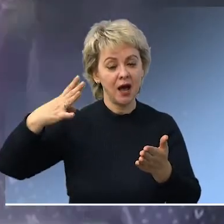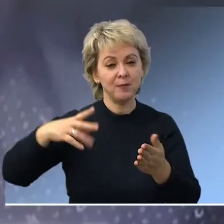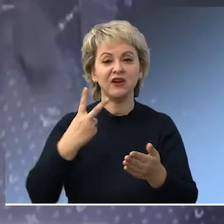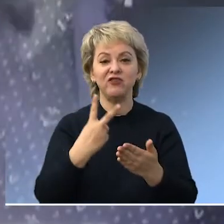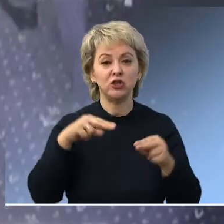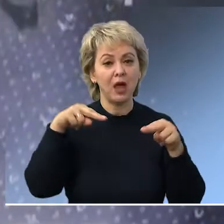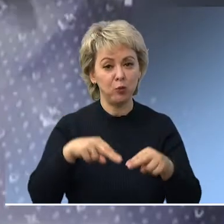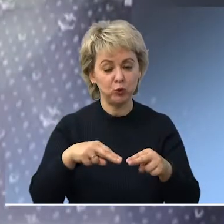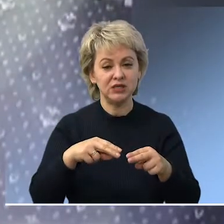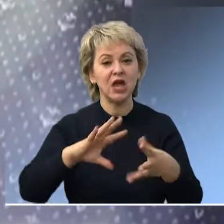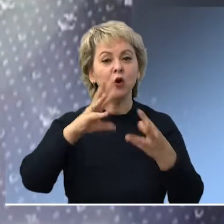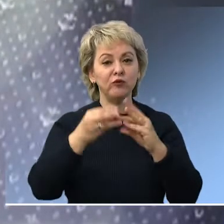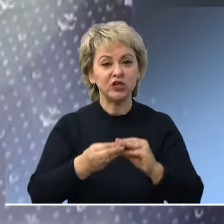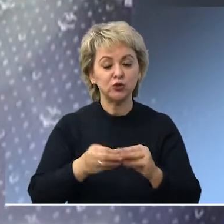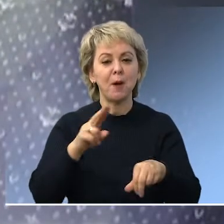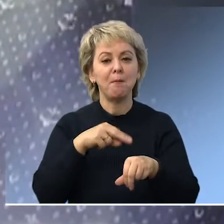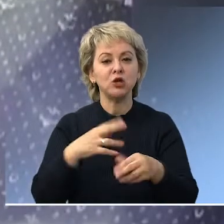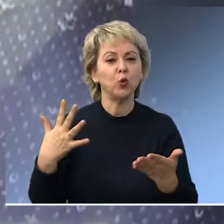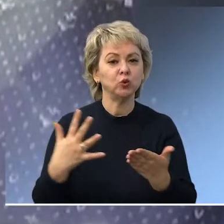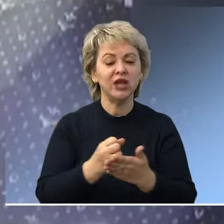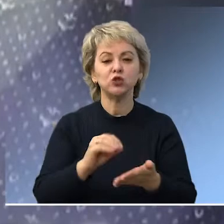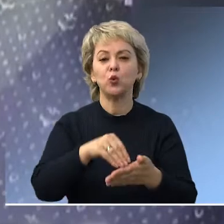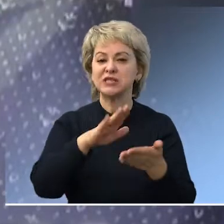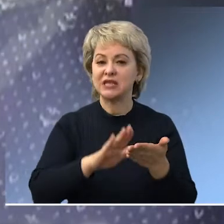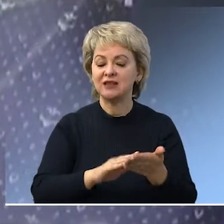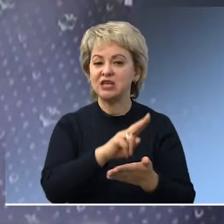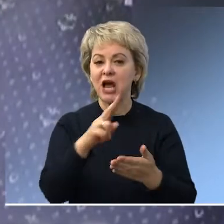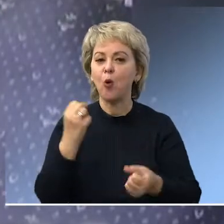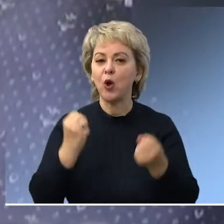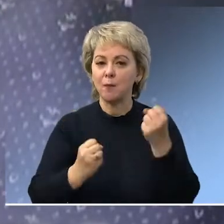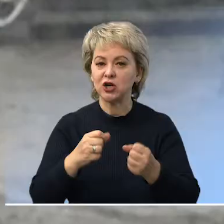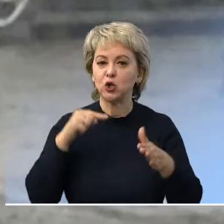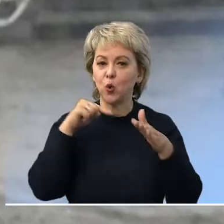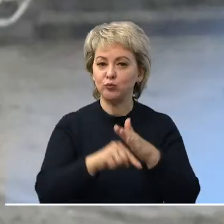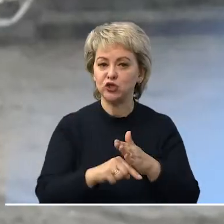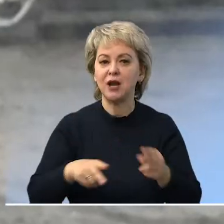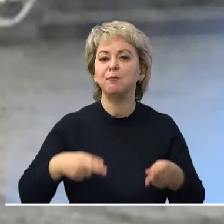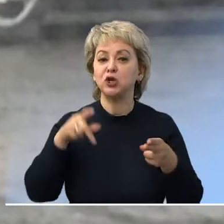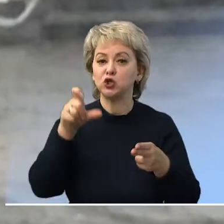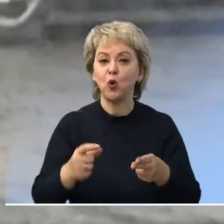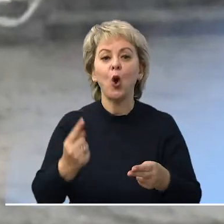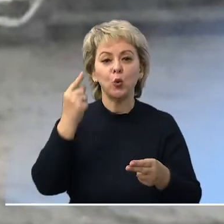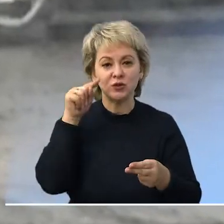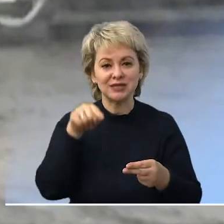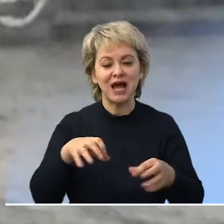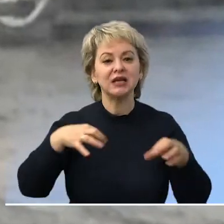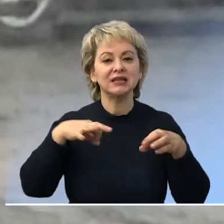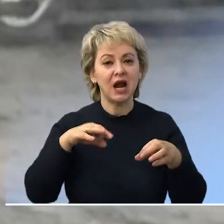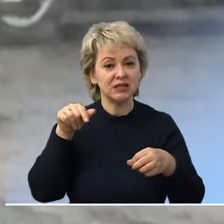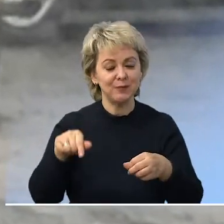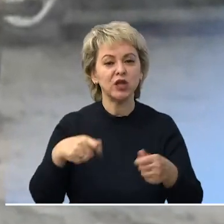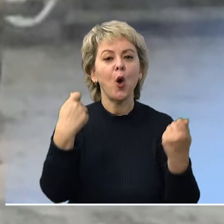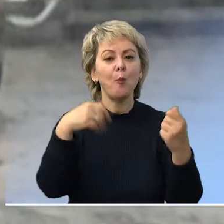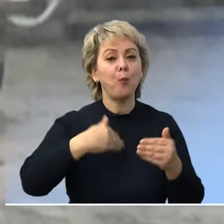камер видеонаблюдения. В результате полицейским удалось установить, на какой машине скрылись фигуранты. Как выяснилось,